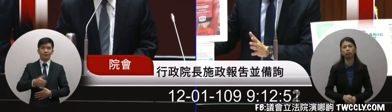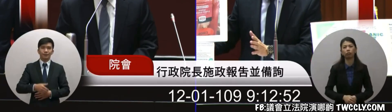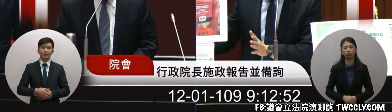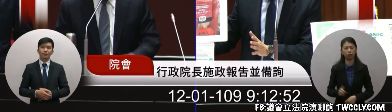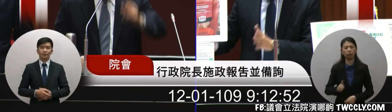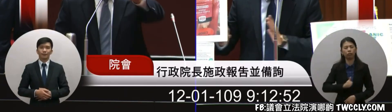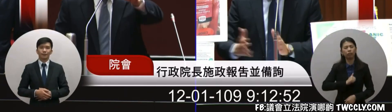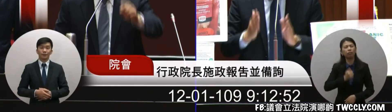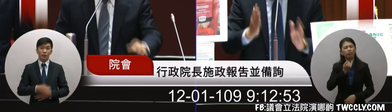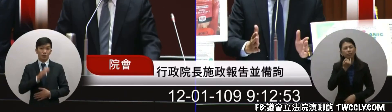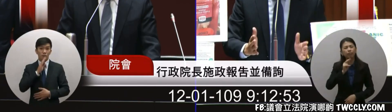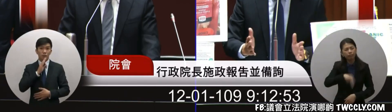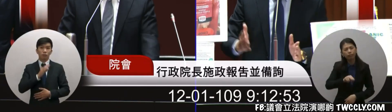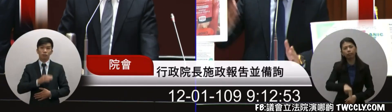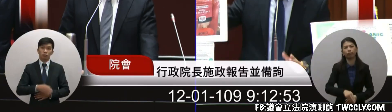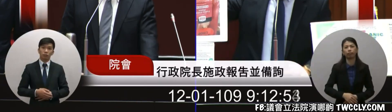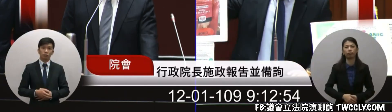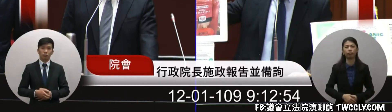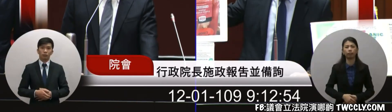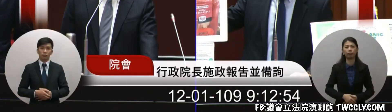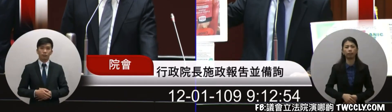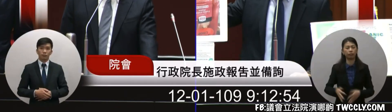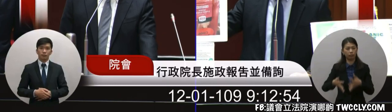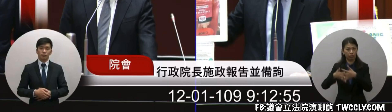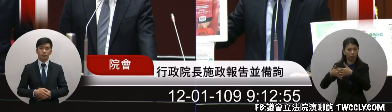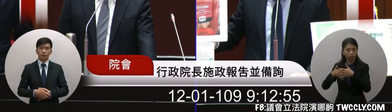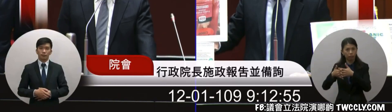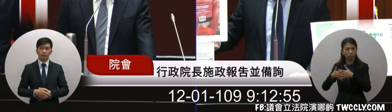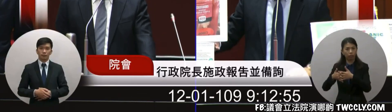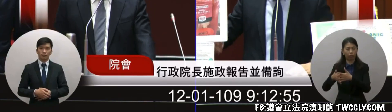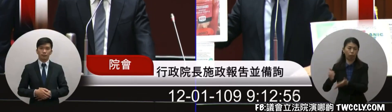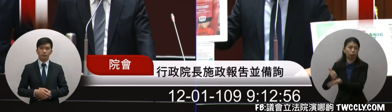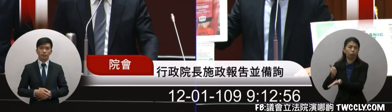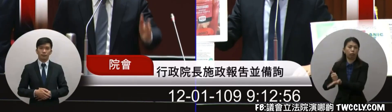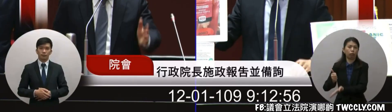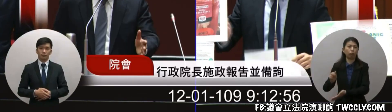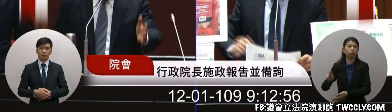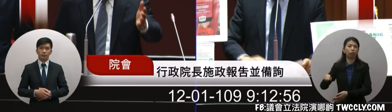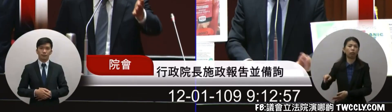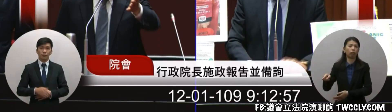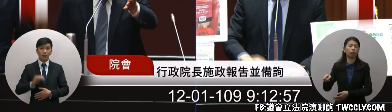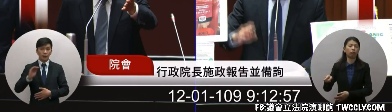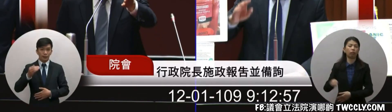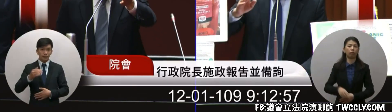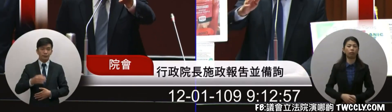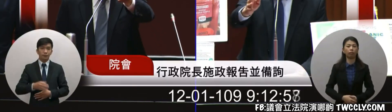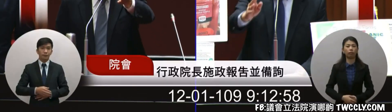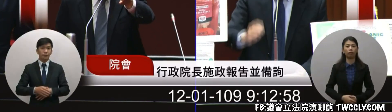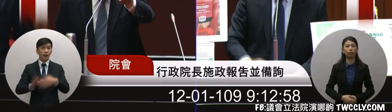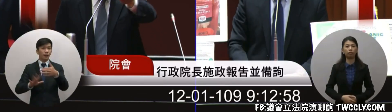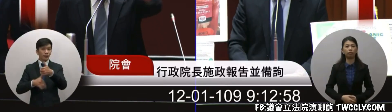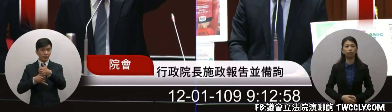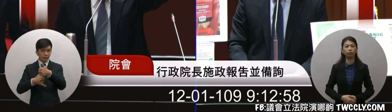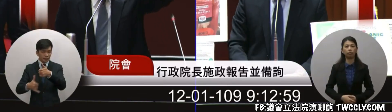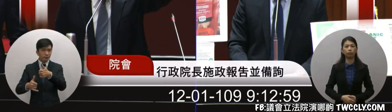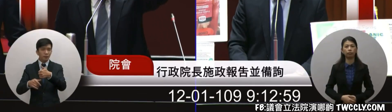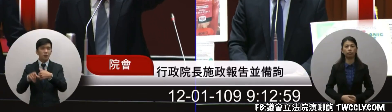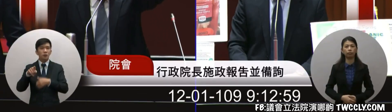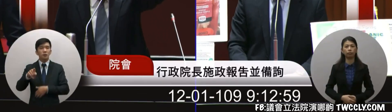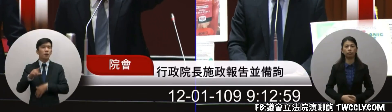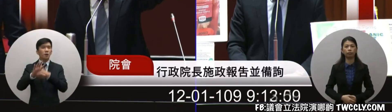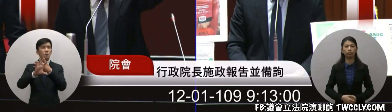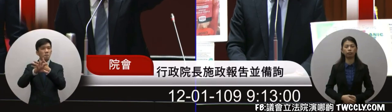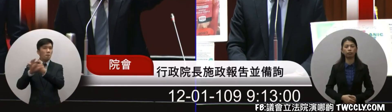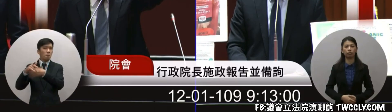的。 是 我的意思一直告诉你，就是说美国是做到的，美国是做到的。 委员，你在国外